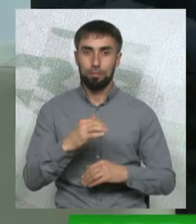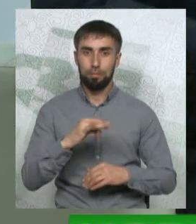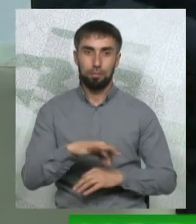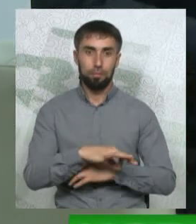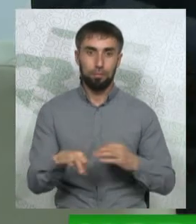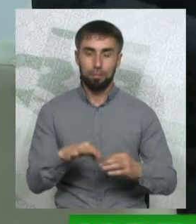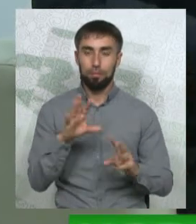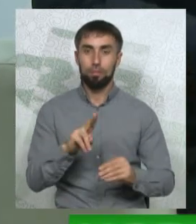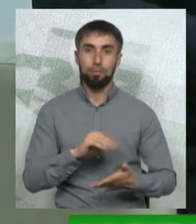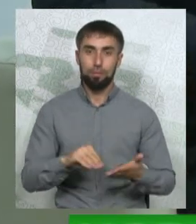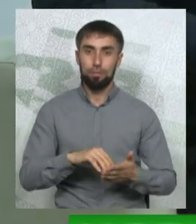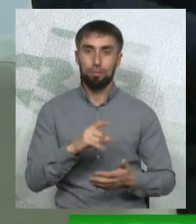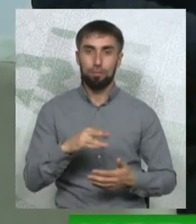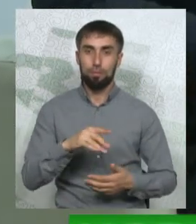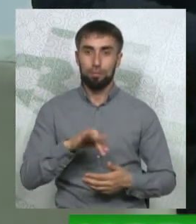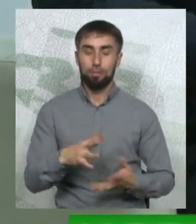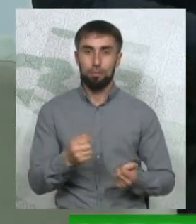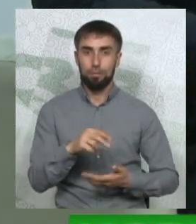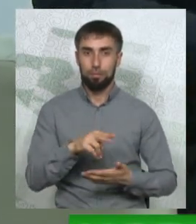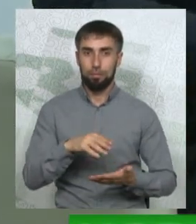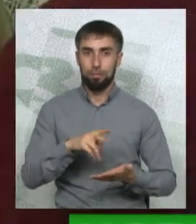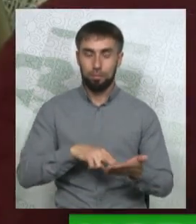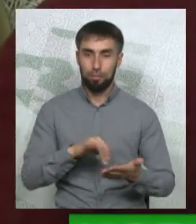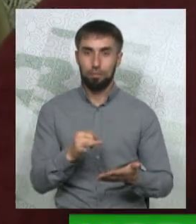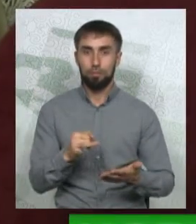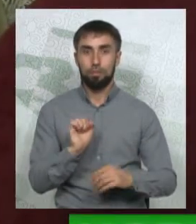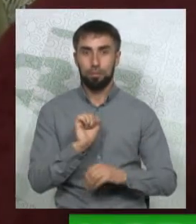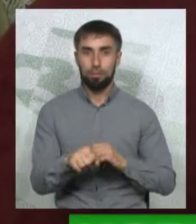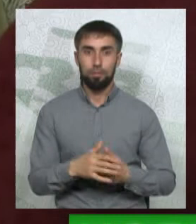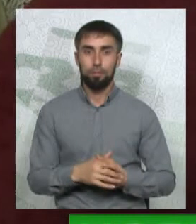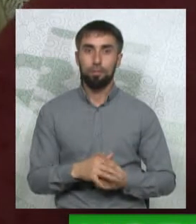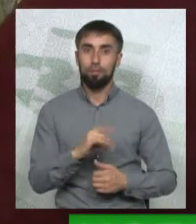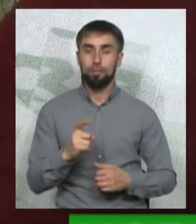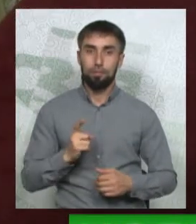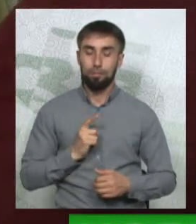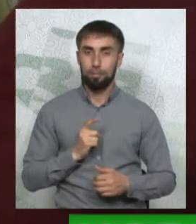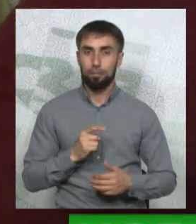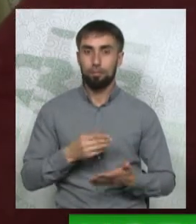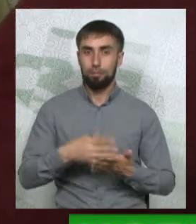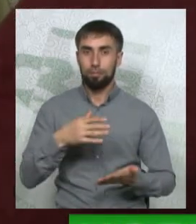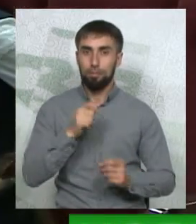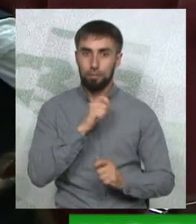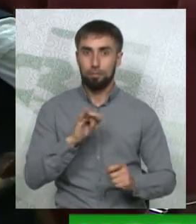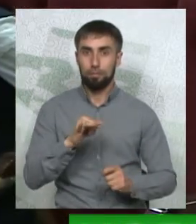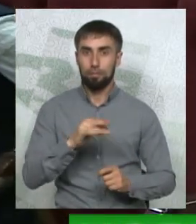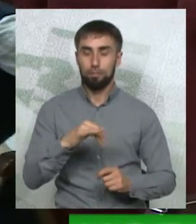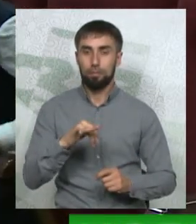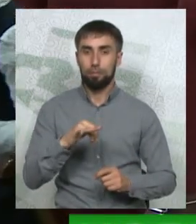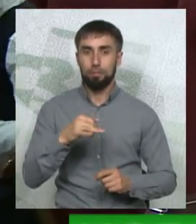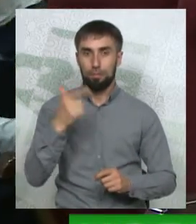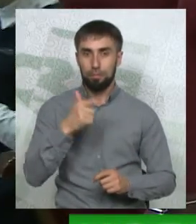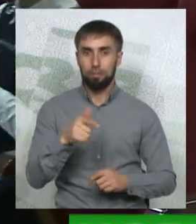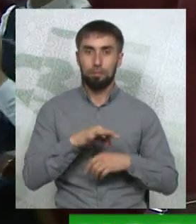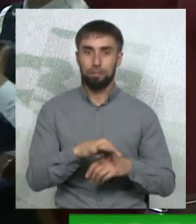все кто напишет эко диктант получат сертификаты участников или победителей их ждут ценные призы и почетные грамоты и к диктант